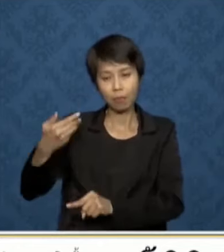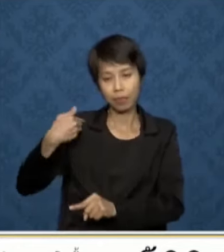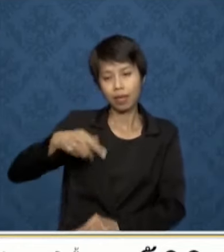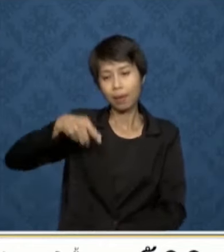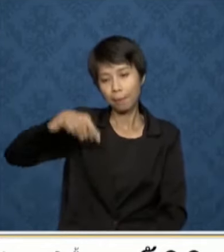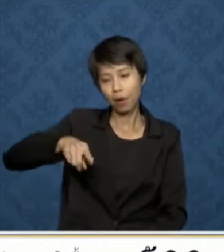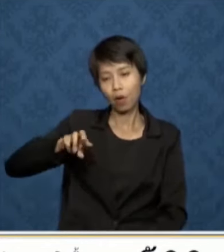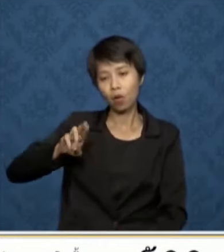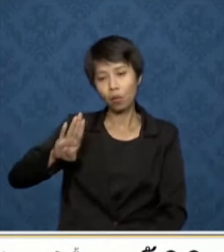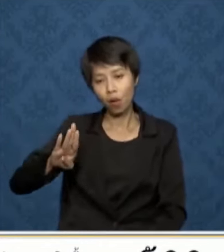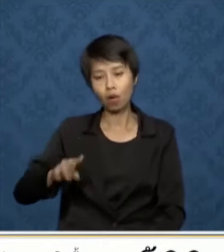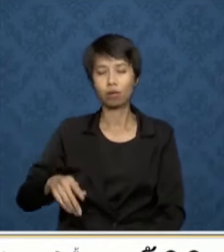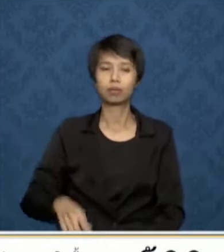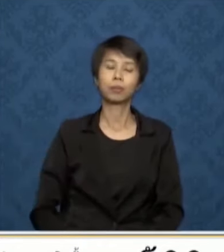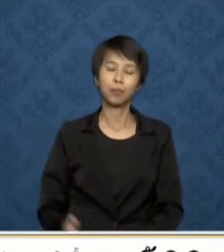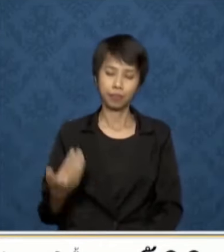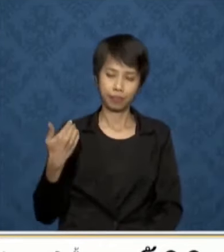ญต3000